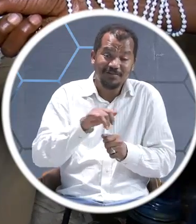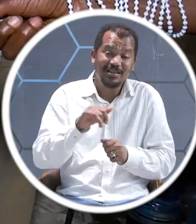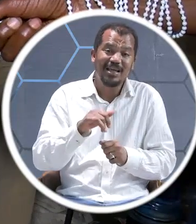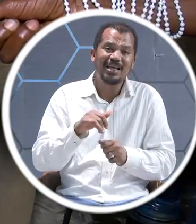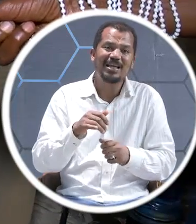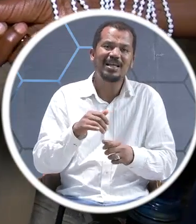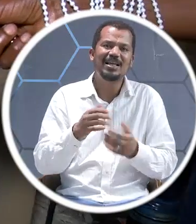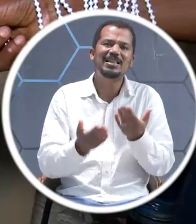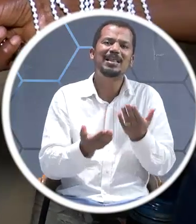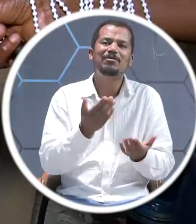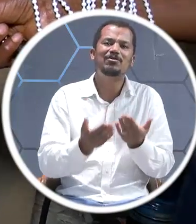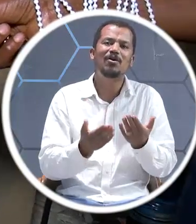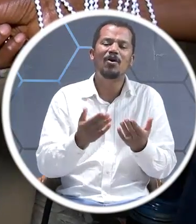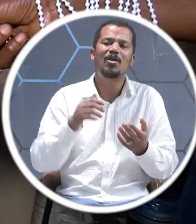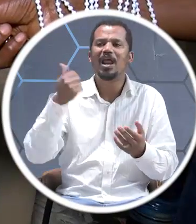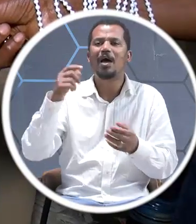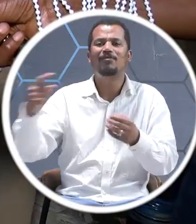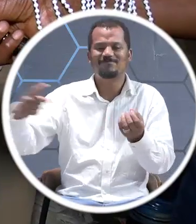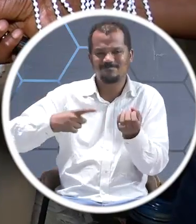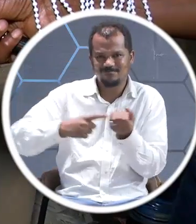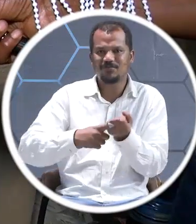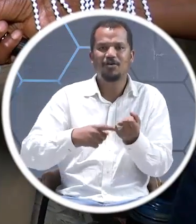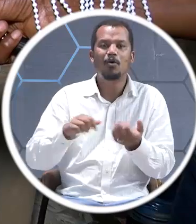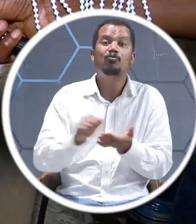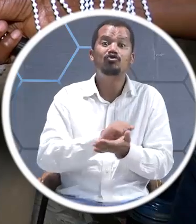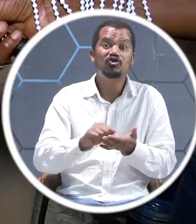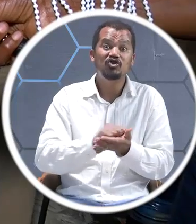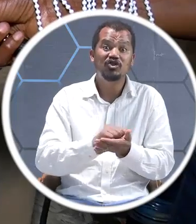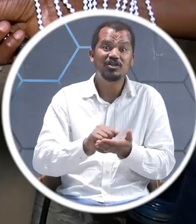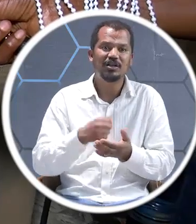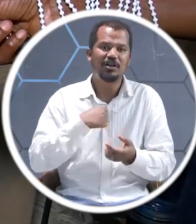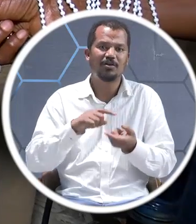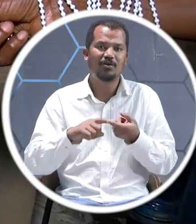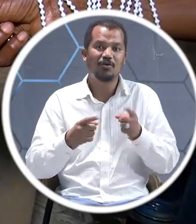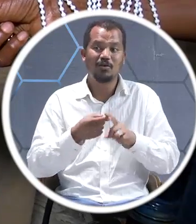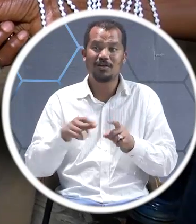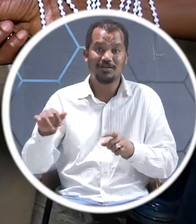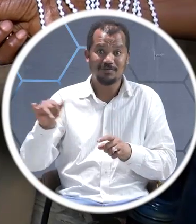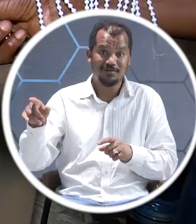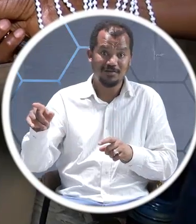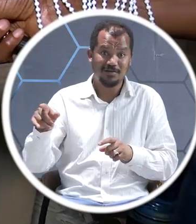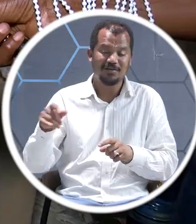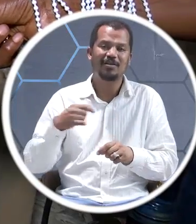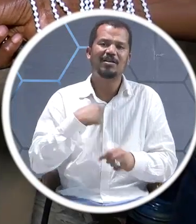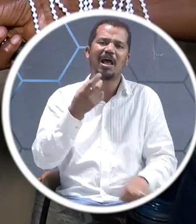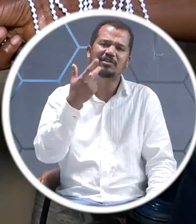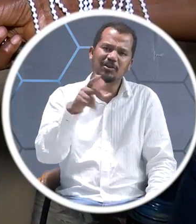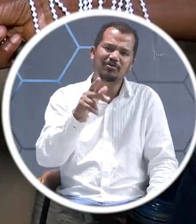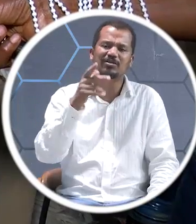ያው ተመዘኖ ገጣሚ ዘንድ ነው የሚሄድ ወርሽ ተሆነ ግን ያ ጓደኛ እንደምሰራ ያለ ተሆነ